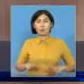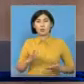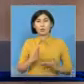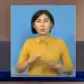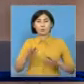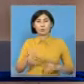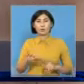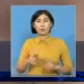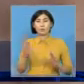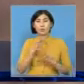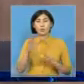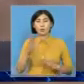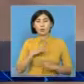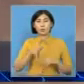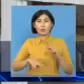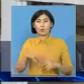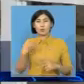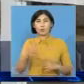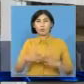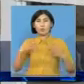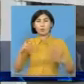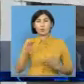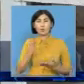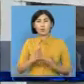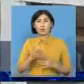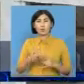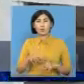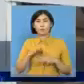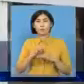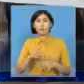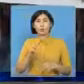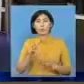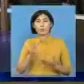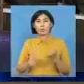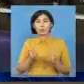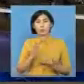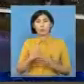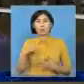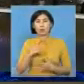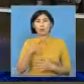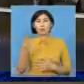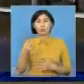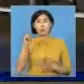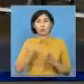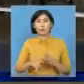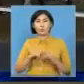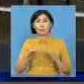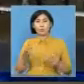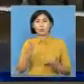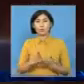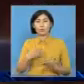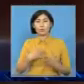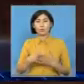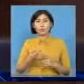к местному климату. Построено 4 больших сарая, есть транспорт для перевозки кумыса. Тем самым хозяйство уверенно развивается, повышая